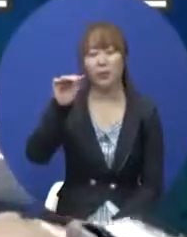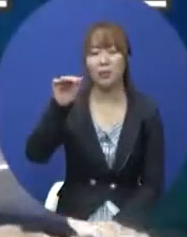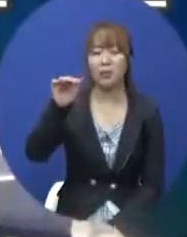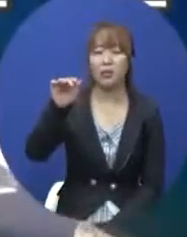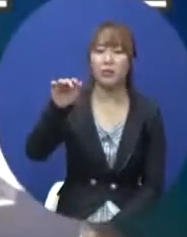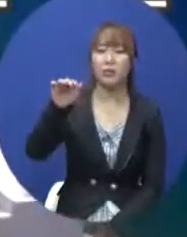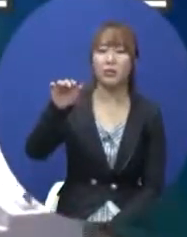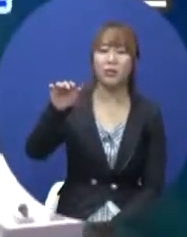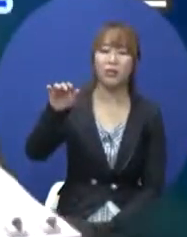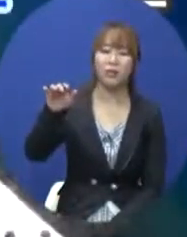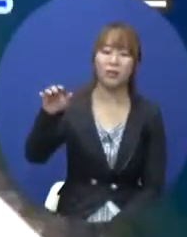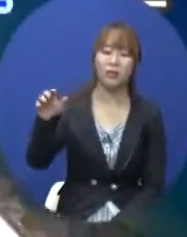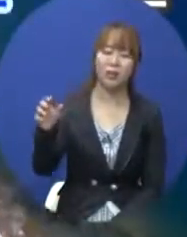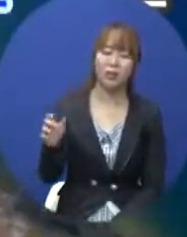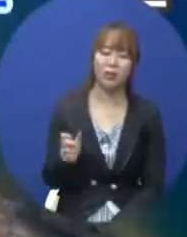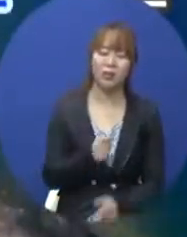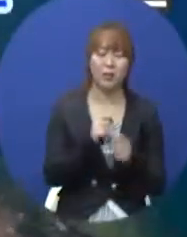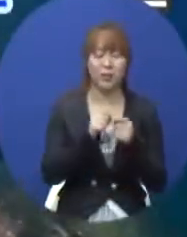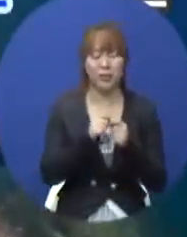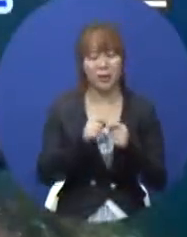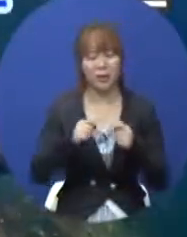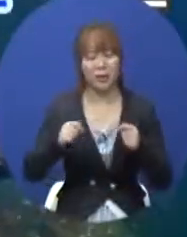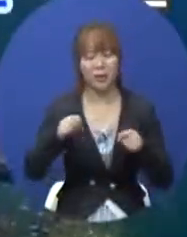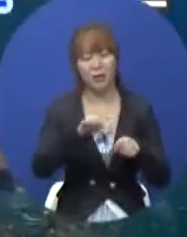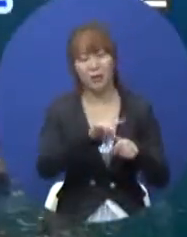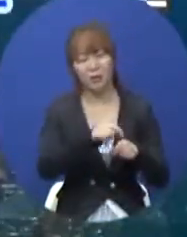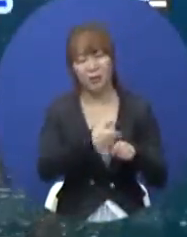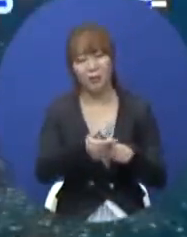그리움에 적셔진 긴 세월